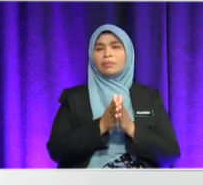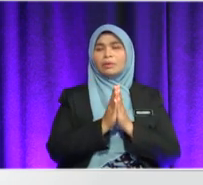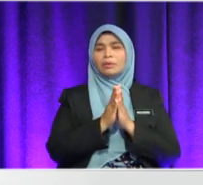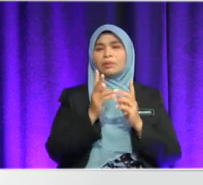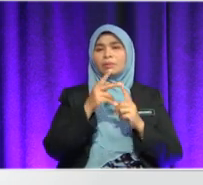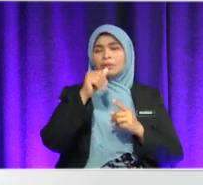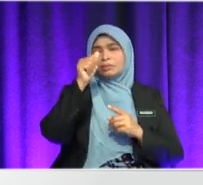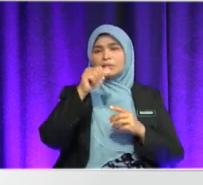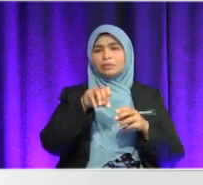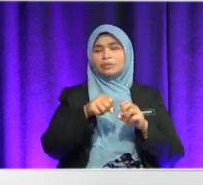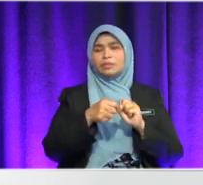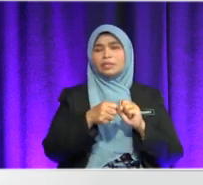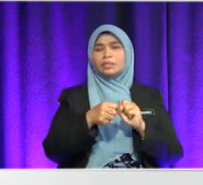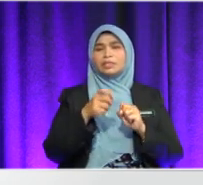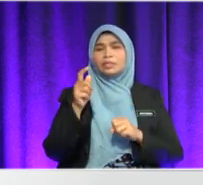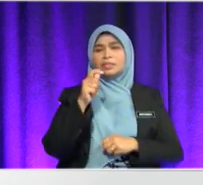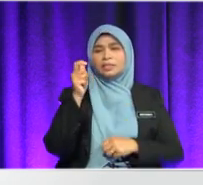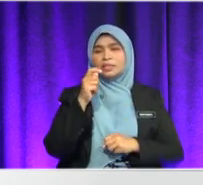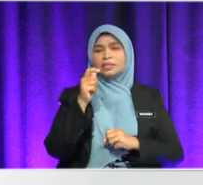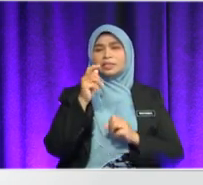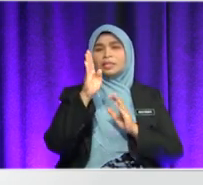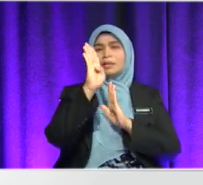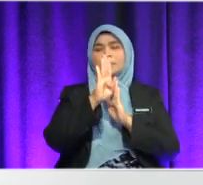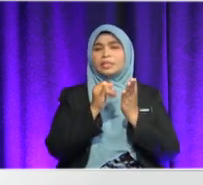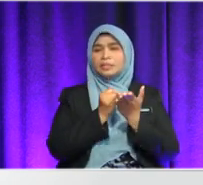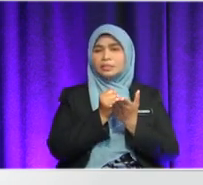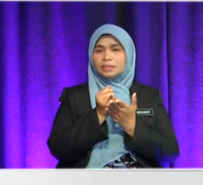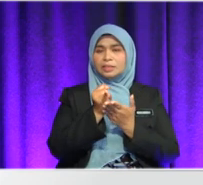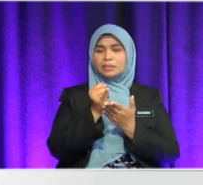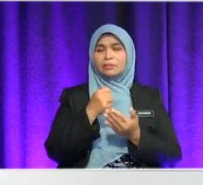agar sintesis Istiqomah dan yang kedua pilih